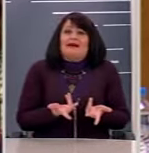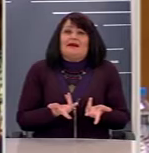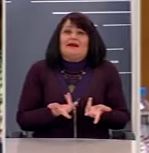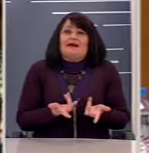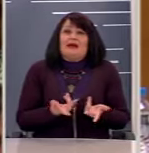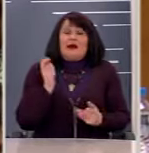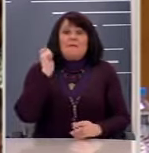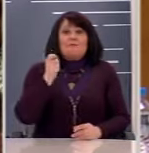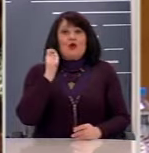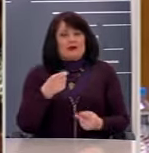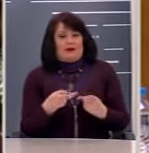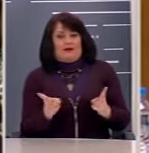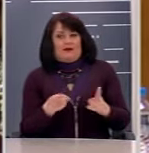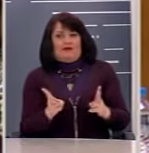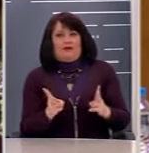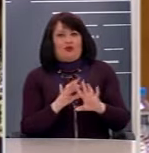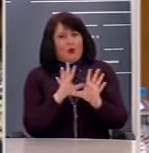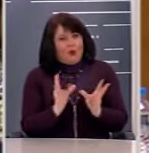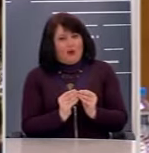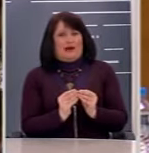του πολιτικού συστήματος έγιναν όλα αυτά.